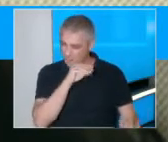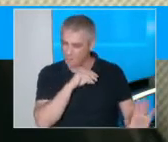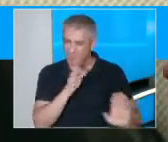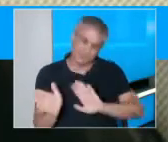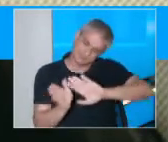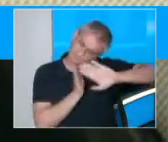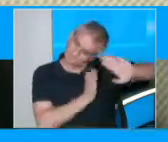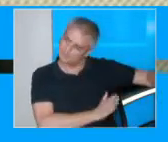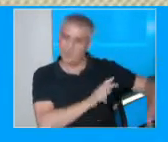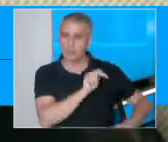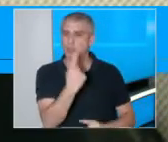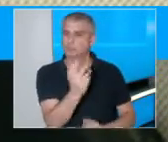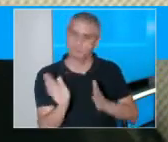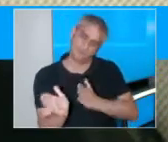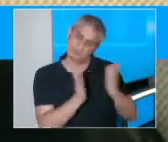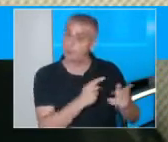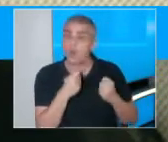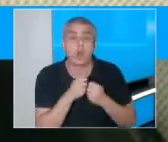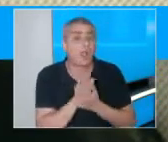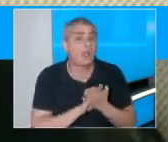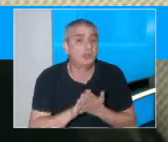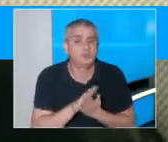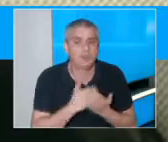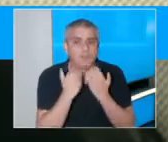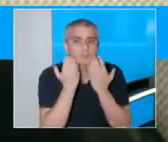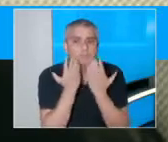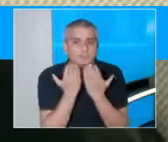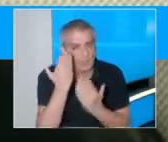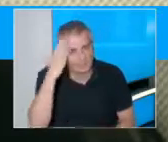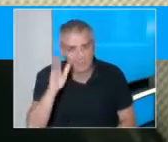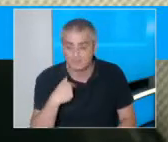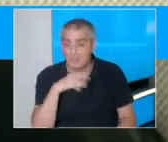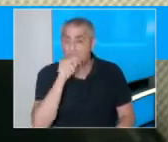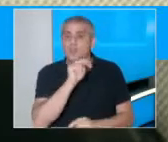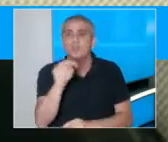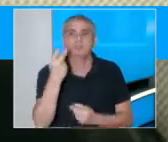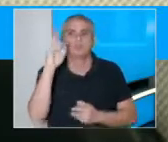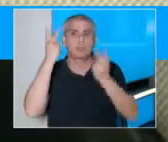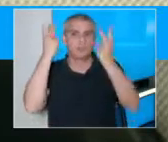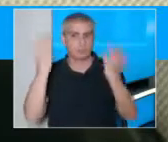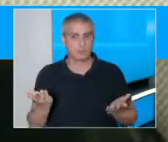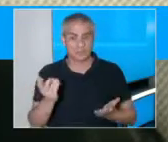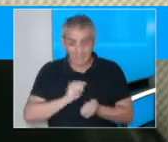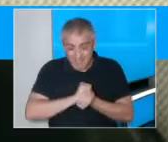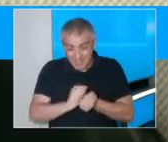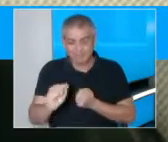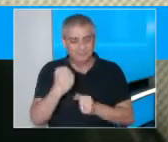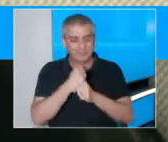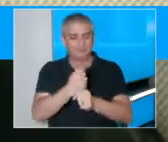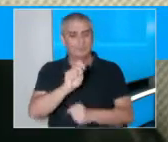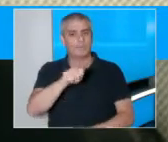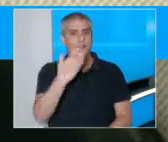שים אותה רגע בצד, היא נושא בפני עצמו. הוא לא קשור, אני מסביר לך. תתעלם, אני מתייחס לנושא הרבה יותר מהותי, על רמיסת